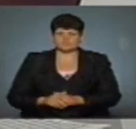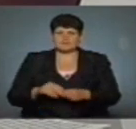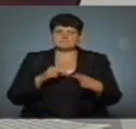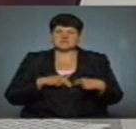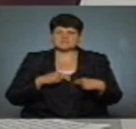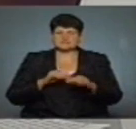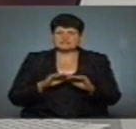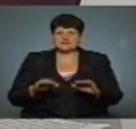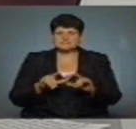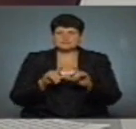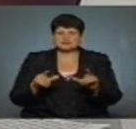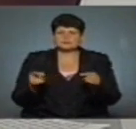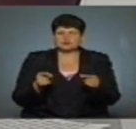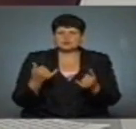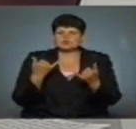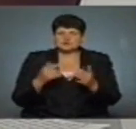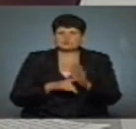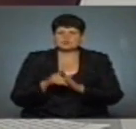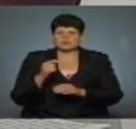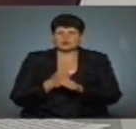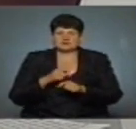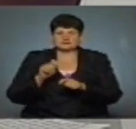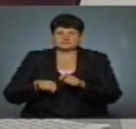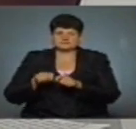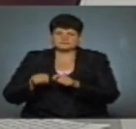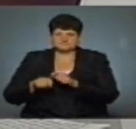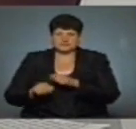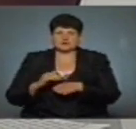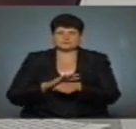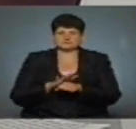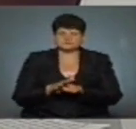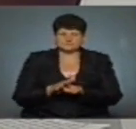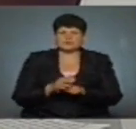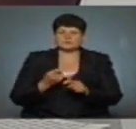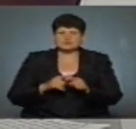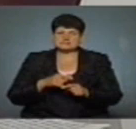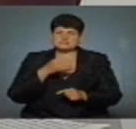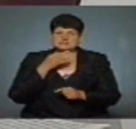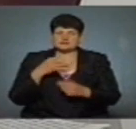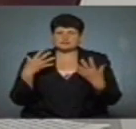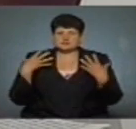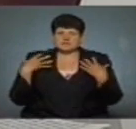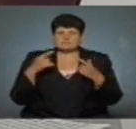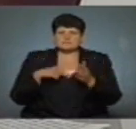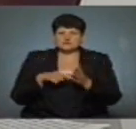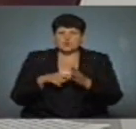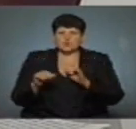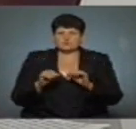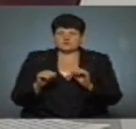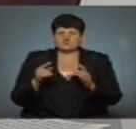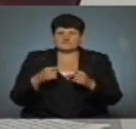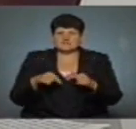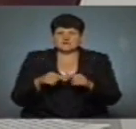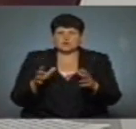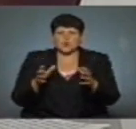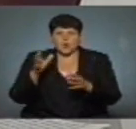Працівникам дитячих садочків Тернополя сьогодні почали робити експрес-тести на COVID-19. Про це розповіла начальниця міського відділу освіти Ольга Похиляк.